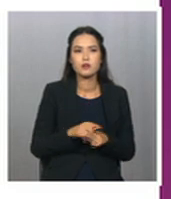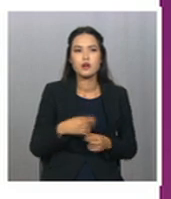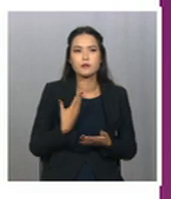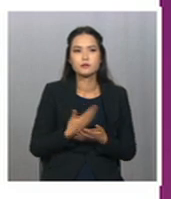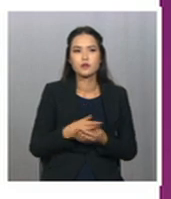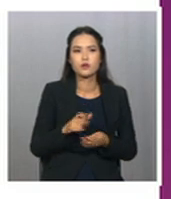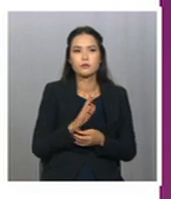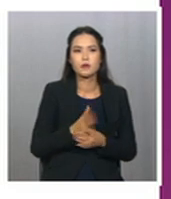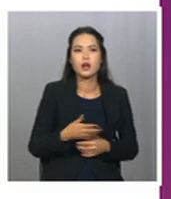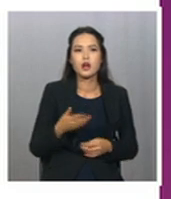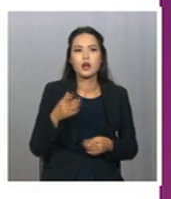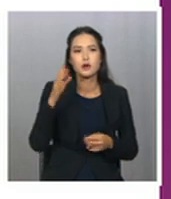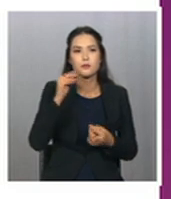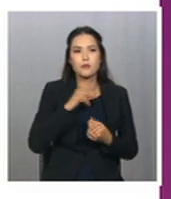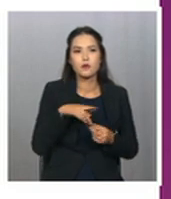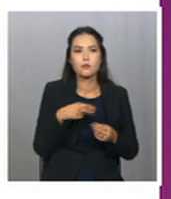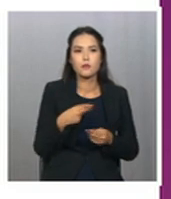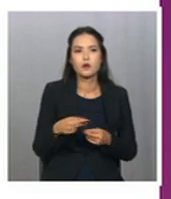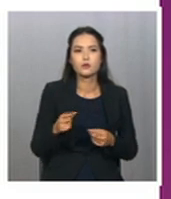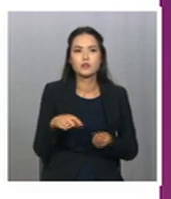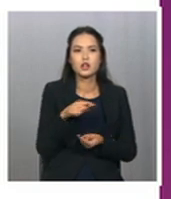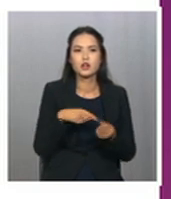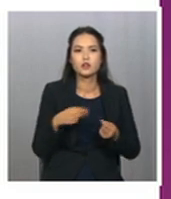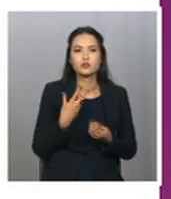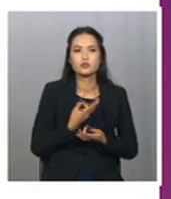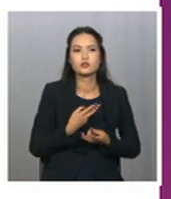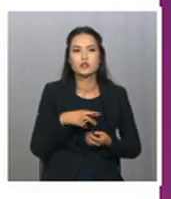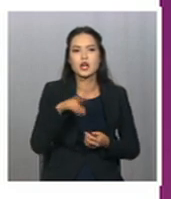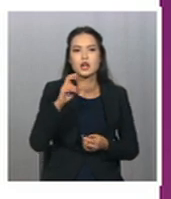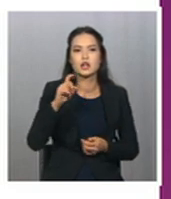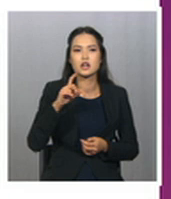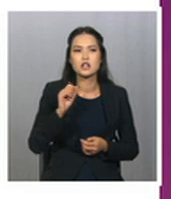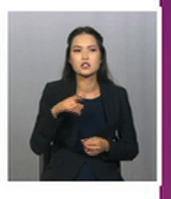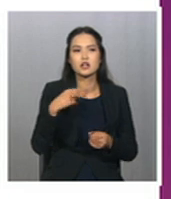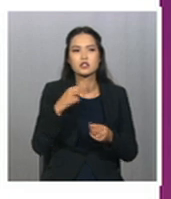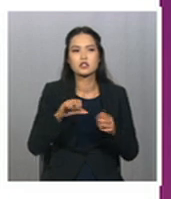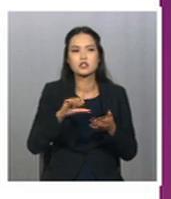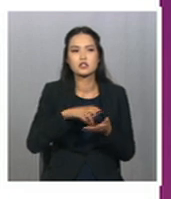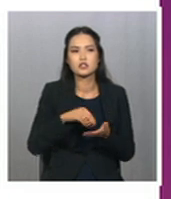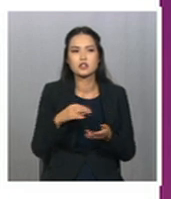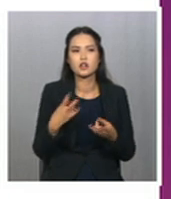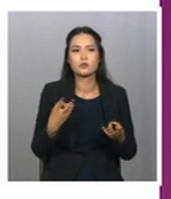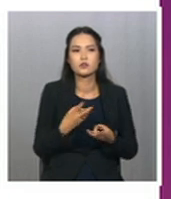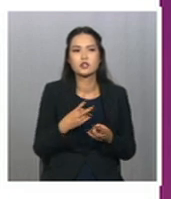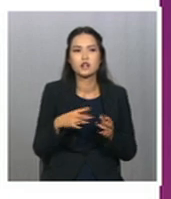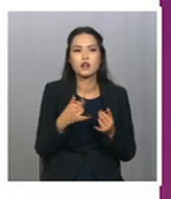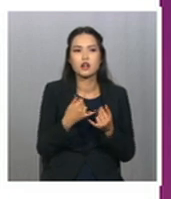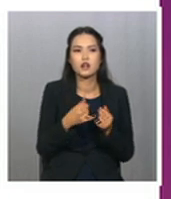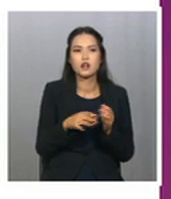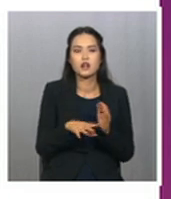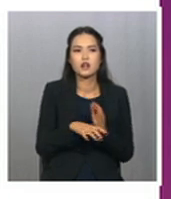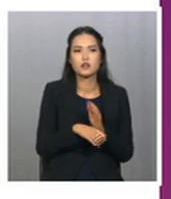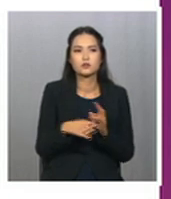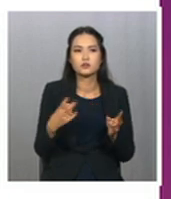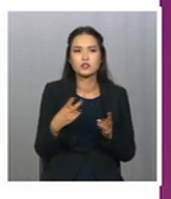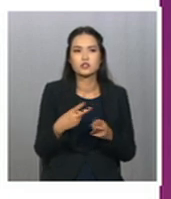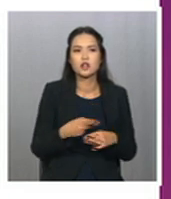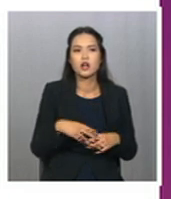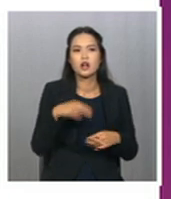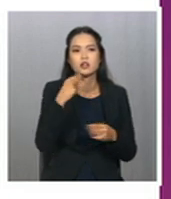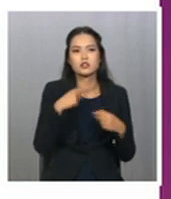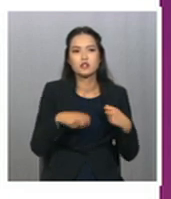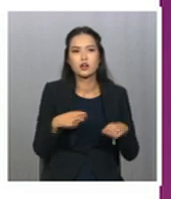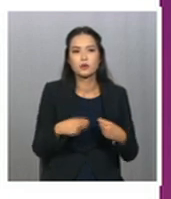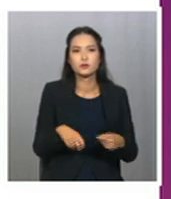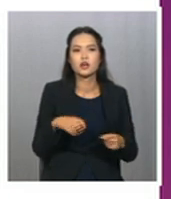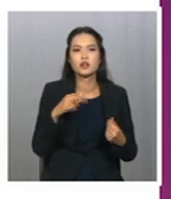бағумен айналысқаны үшін қырғыздар сайлау құқығынан неге айырылуы тиіс? Сауда саттықпен, егіншілікпен,